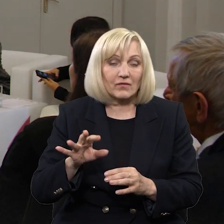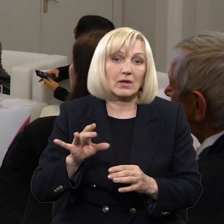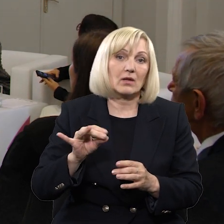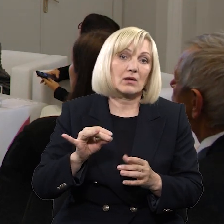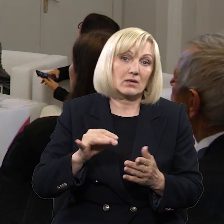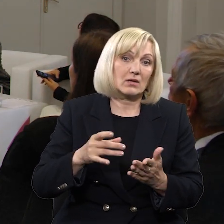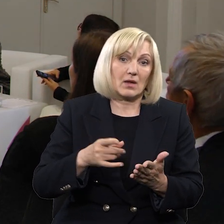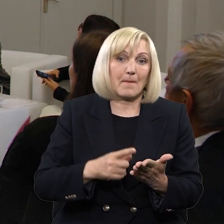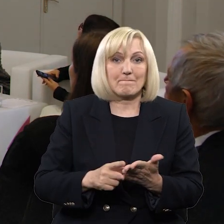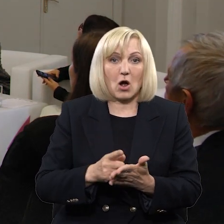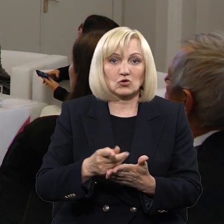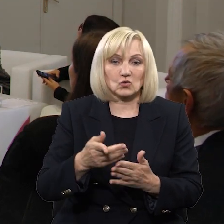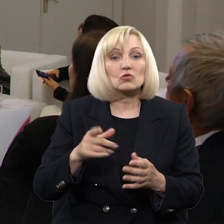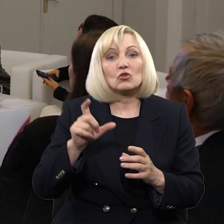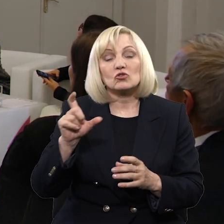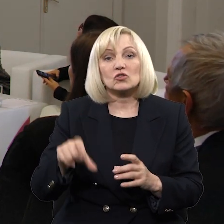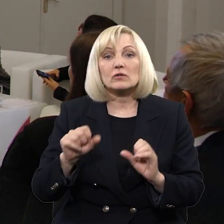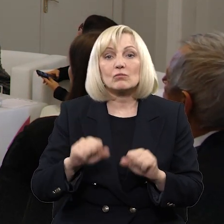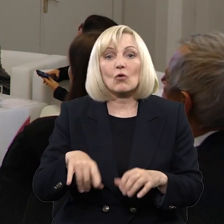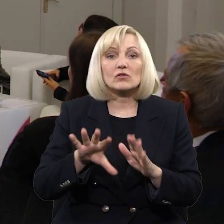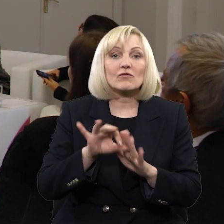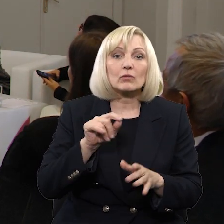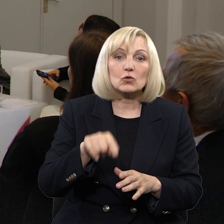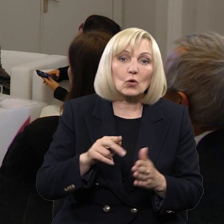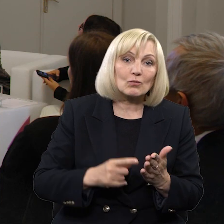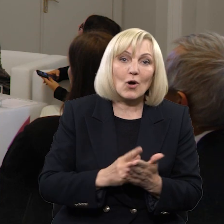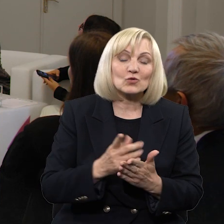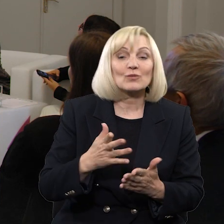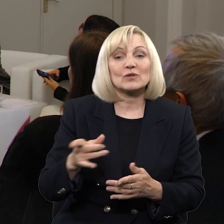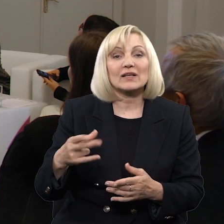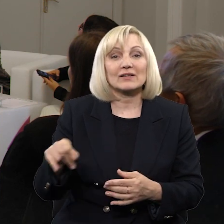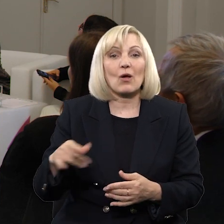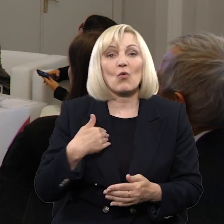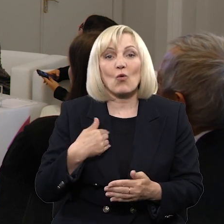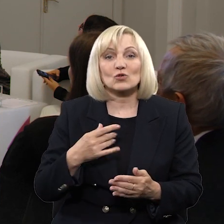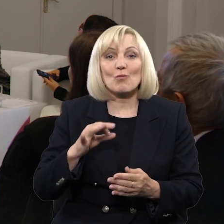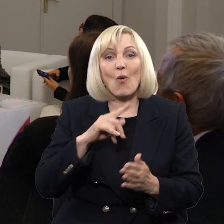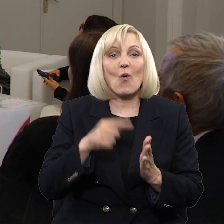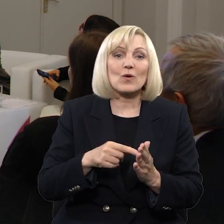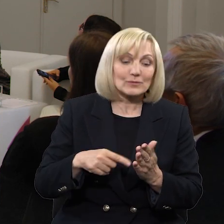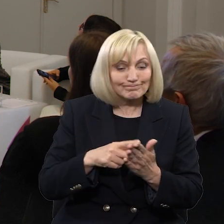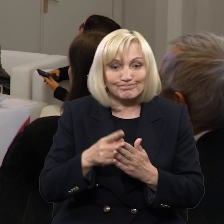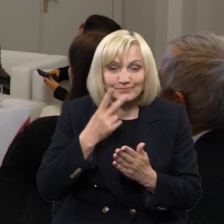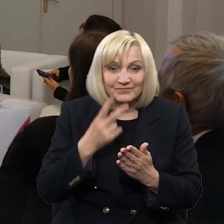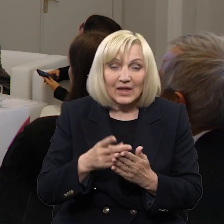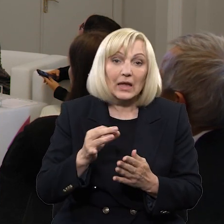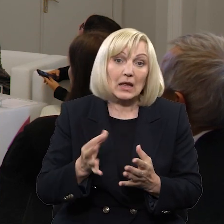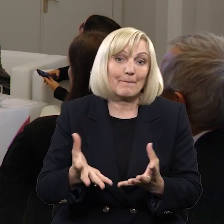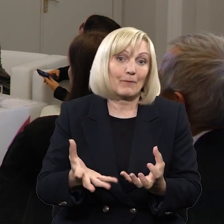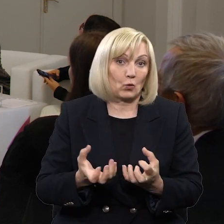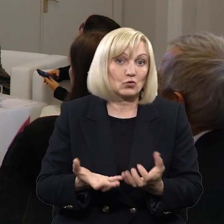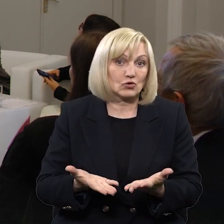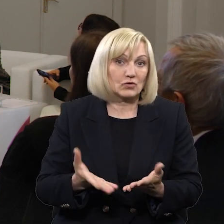и собственно маршруты человек может выбрать тот маршрут по которому хочет пройтись по городу и